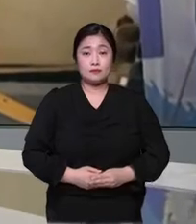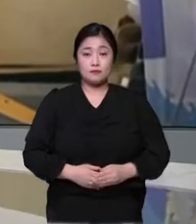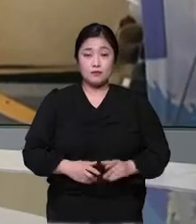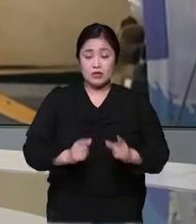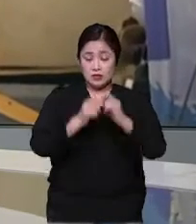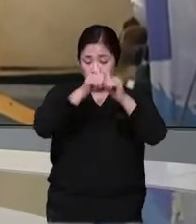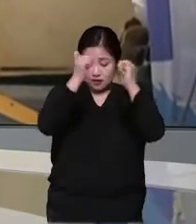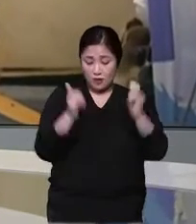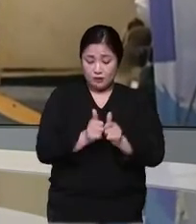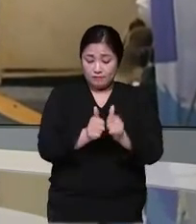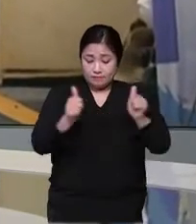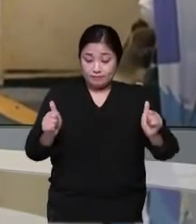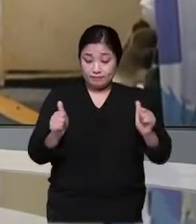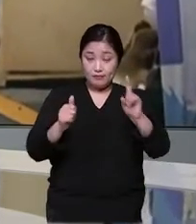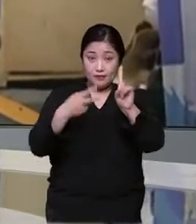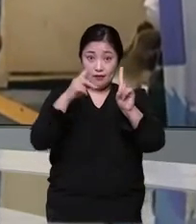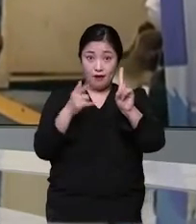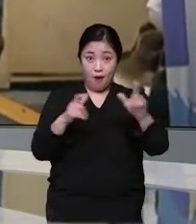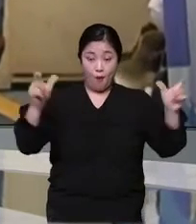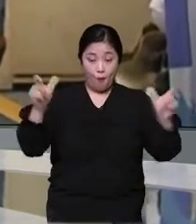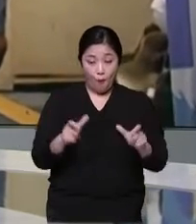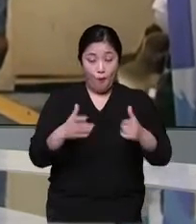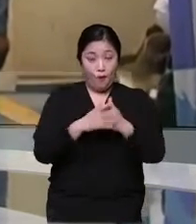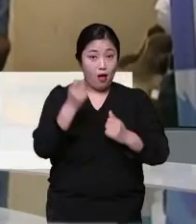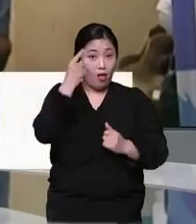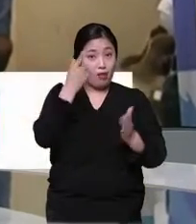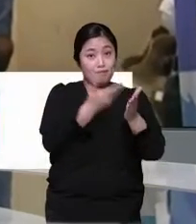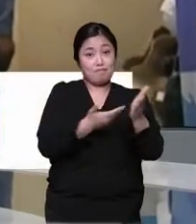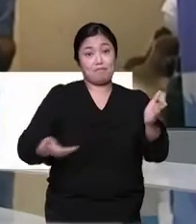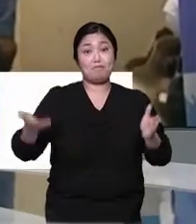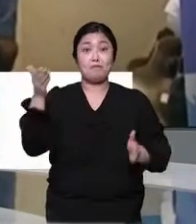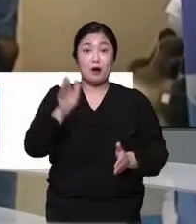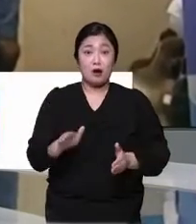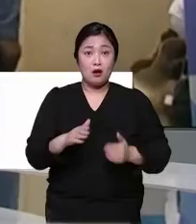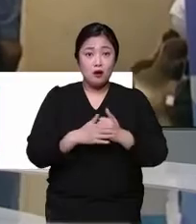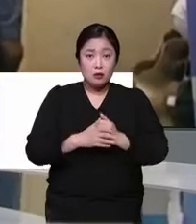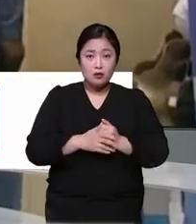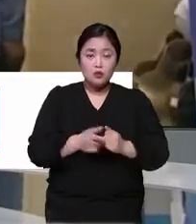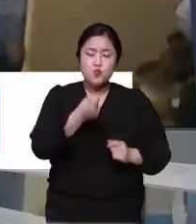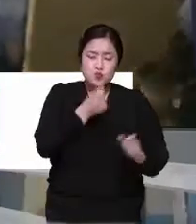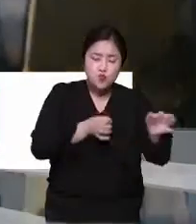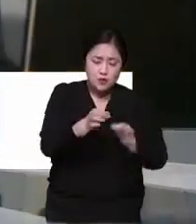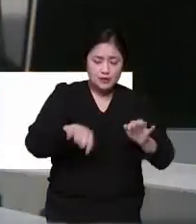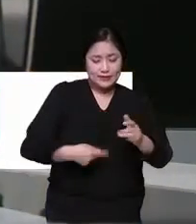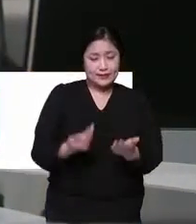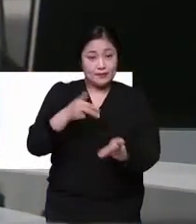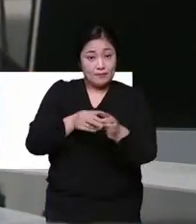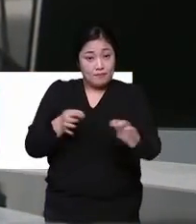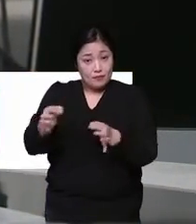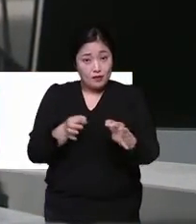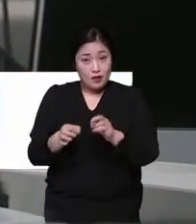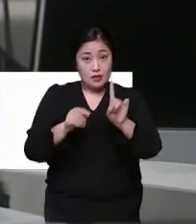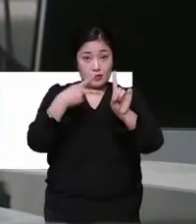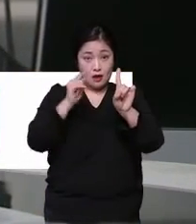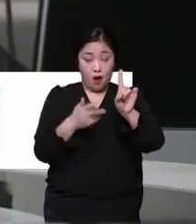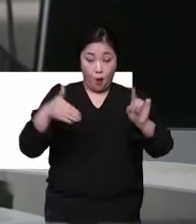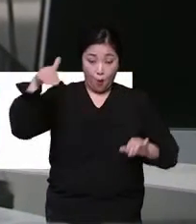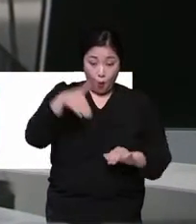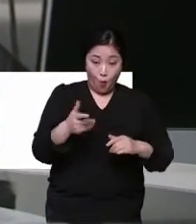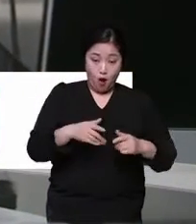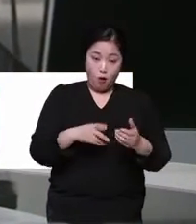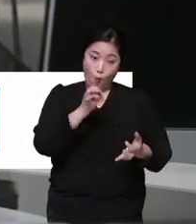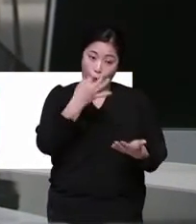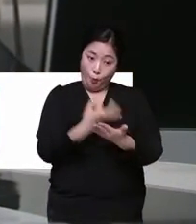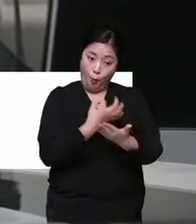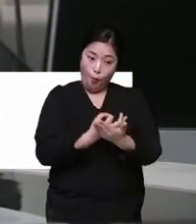사회적 거리두기가 1단계로 완화된 지도 한 달 가까이 지났습니다. 소상공인과 자영업자들은 1단계 하향 이후